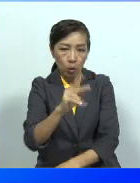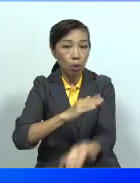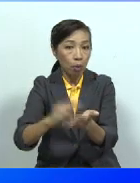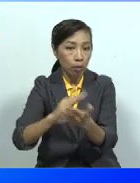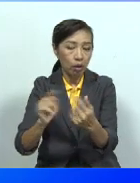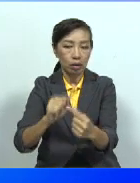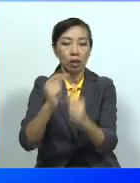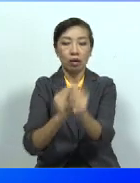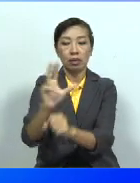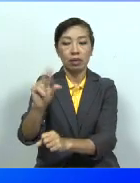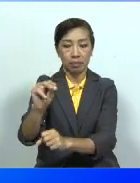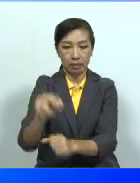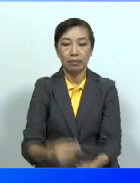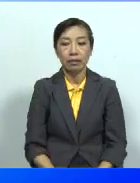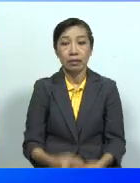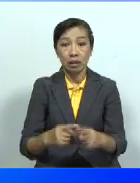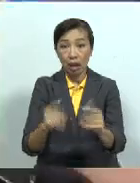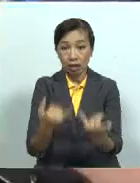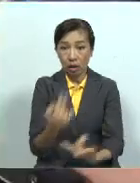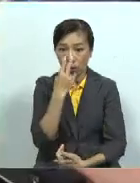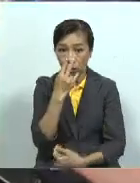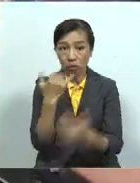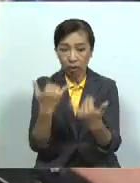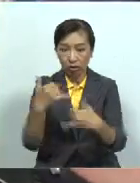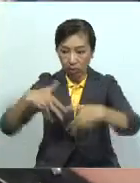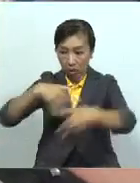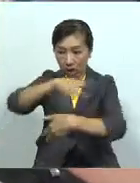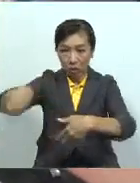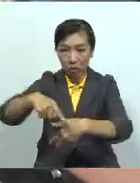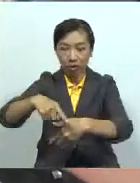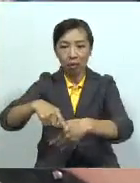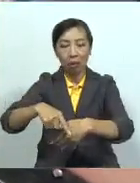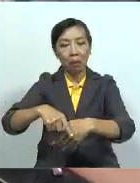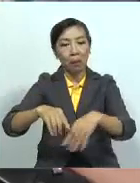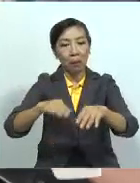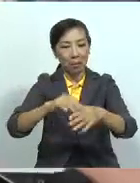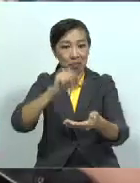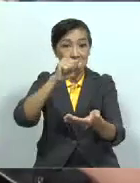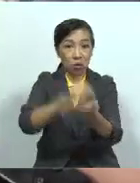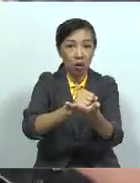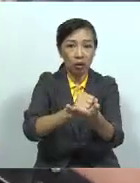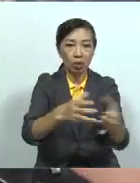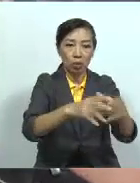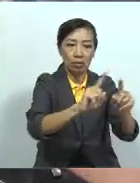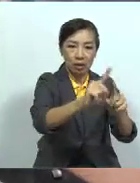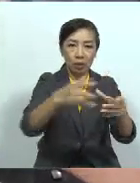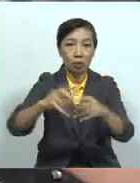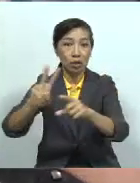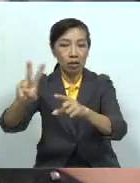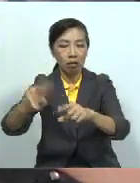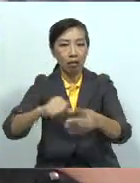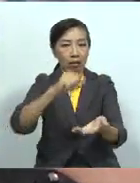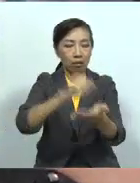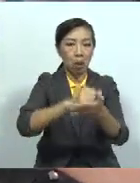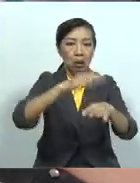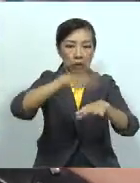ปี แต่ถ้าดูจากกระแสตอนนี้เนี่ยเรียกว่าจองเกิดแล้วนะครับสำหรับกลุ่มแรกและกลุ่มที่2นะครับกลุ่มแรกอาจจะมีอุ